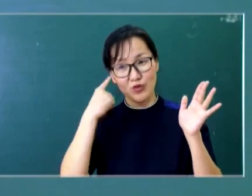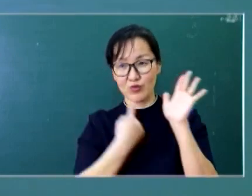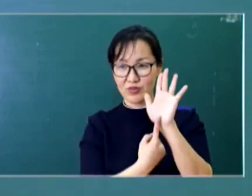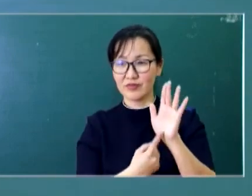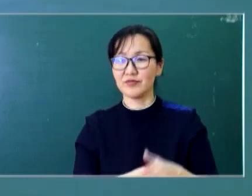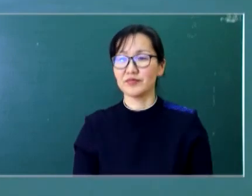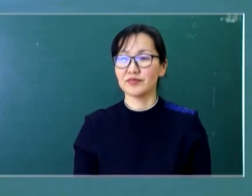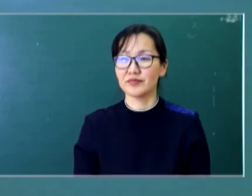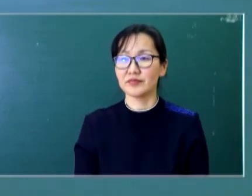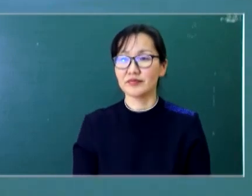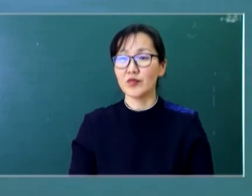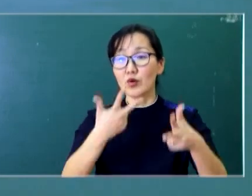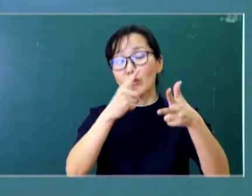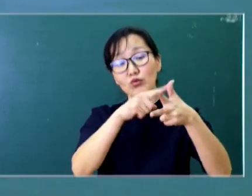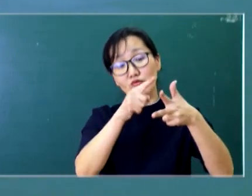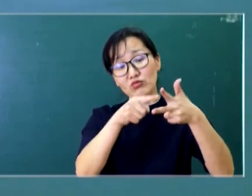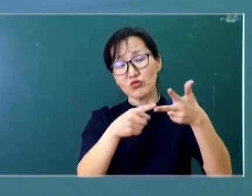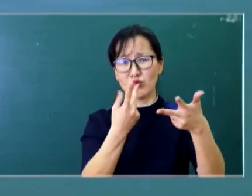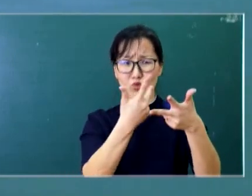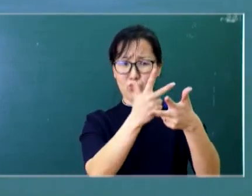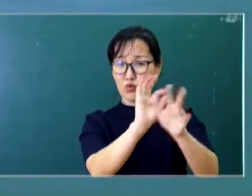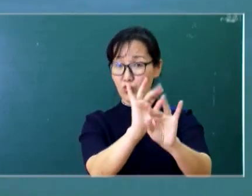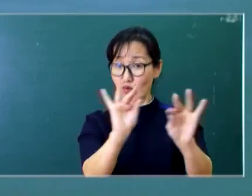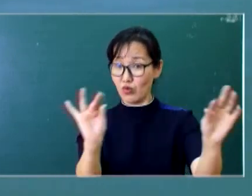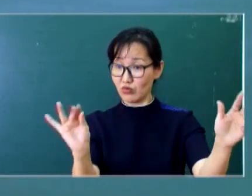За энийг яаж таймлах вэ?